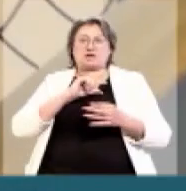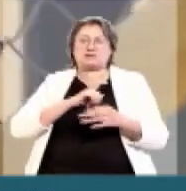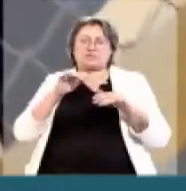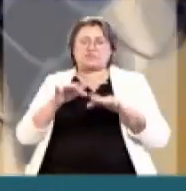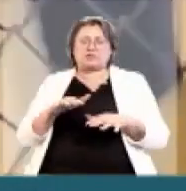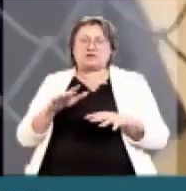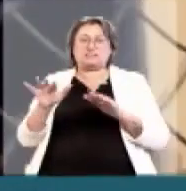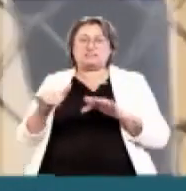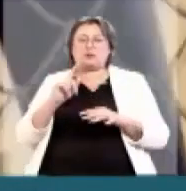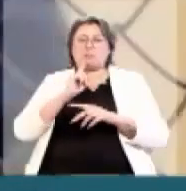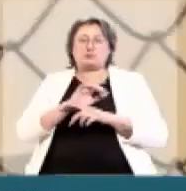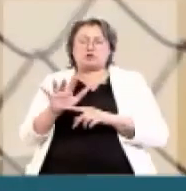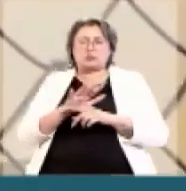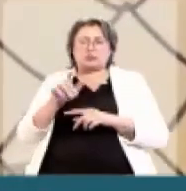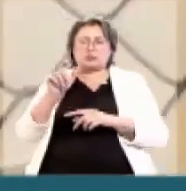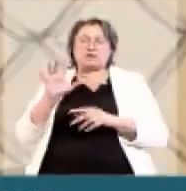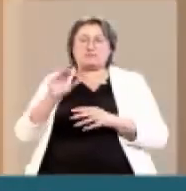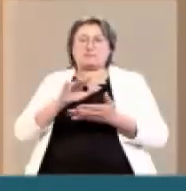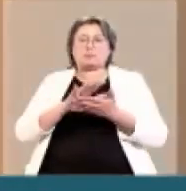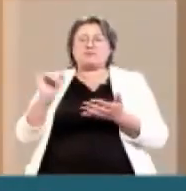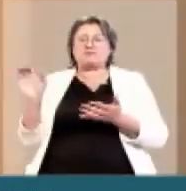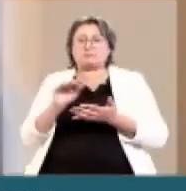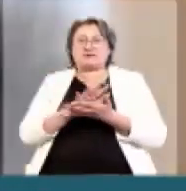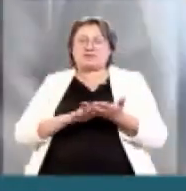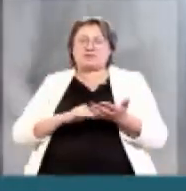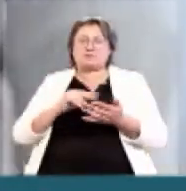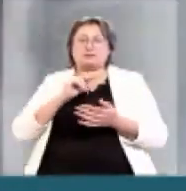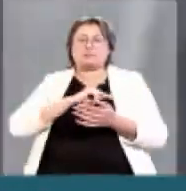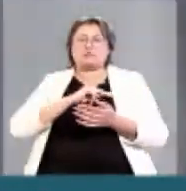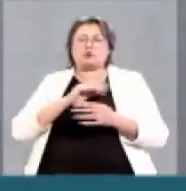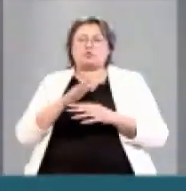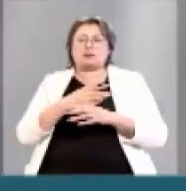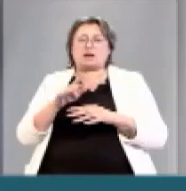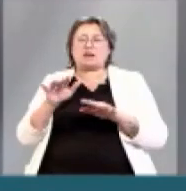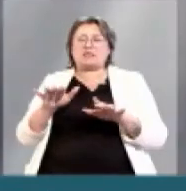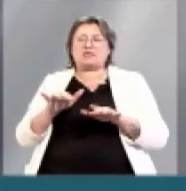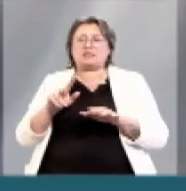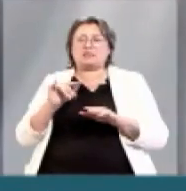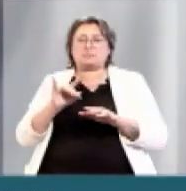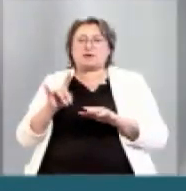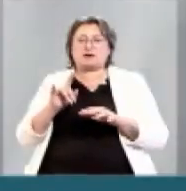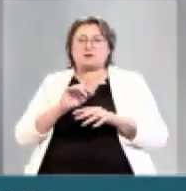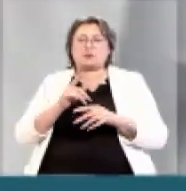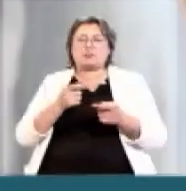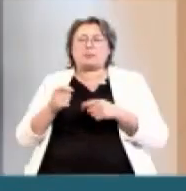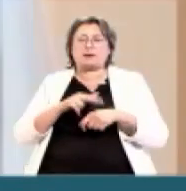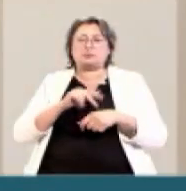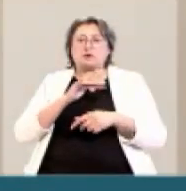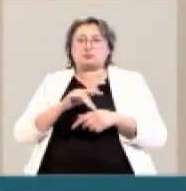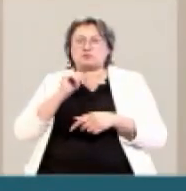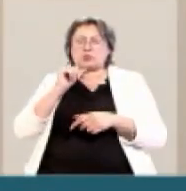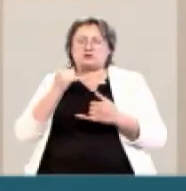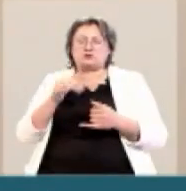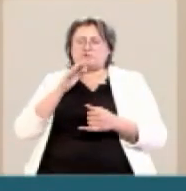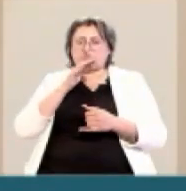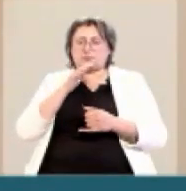қатысты сотқа дейінгі тергеу басталды. Тергеуге Киберпол бөлімшесі мен Қостанай қаласы полиция басқармасының қызметкерлері жұмылдырылды. Қазіргі уақытта